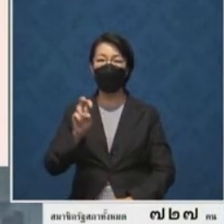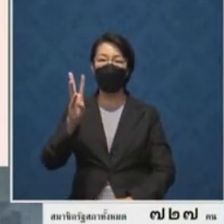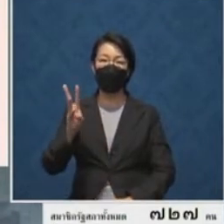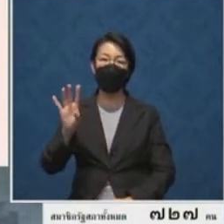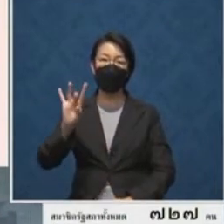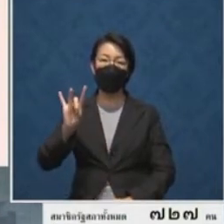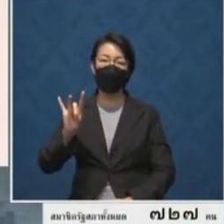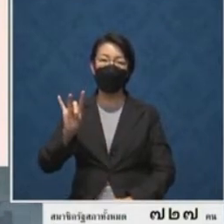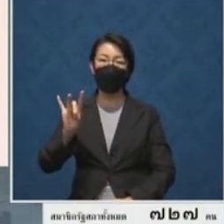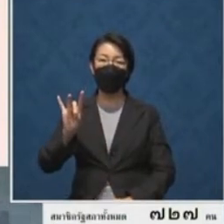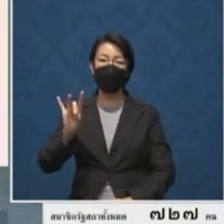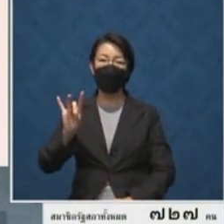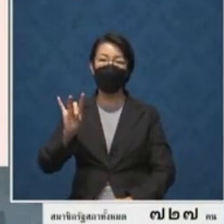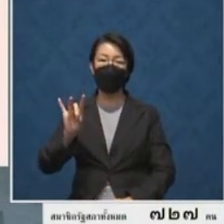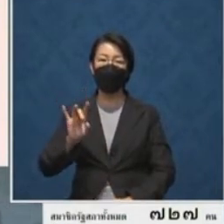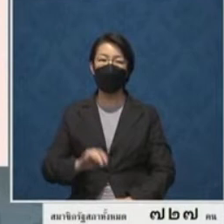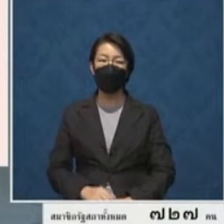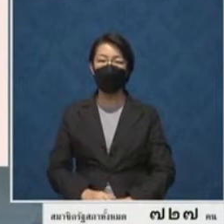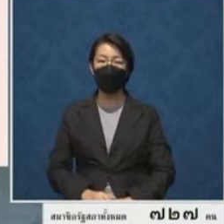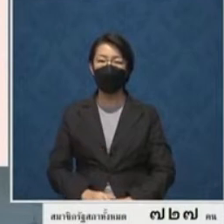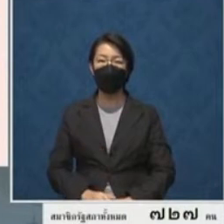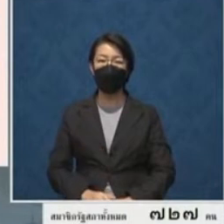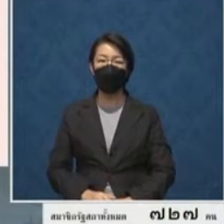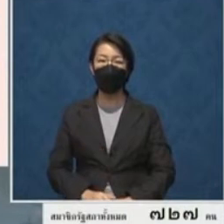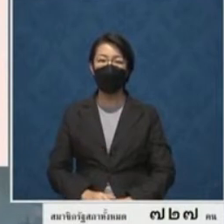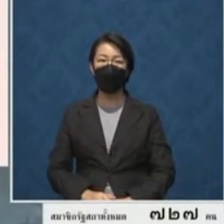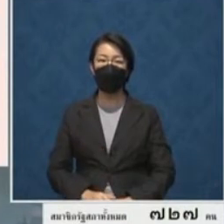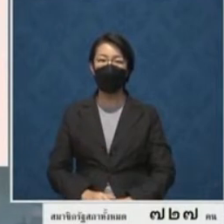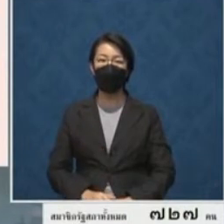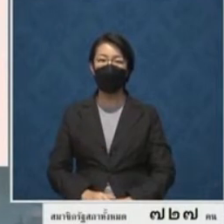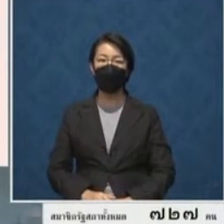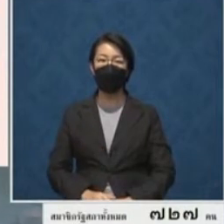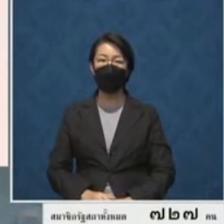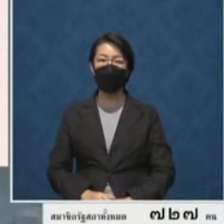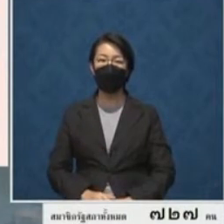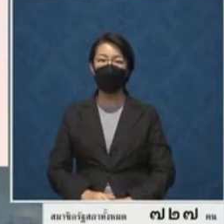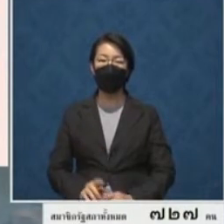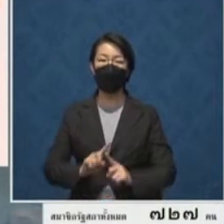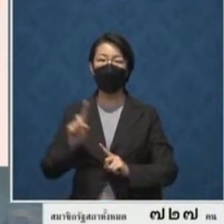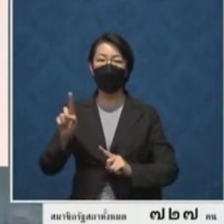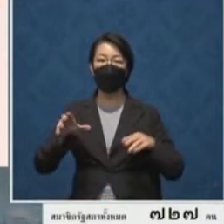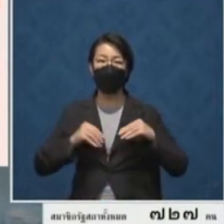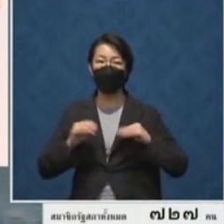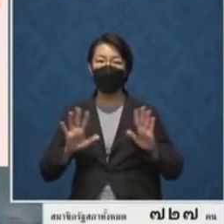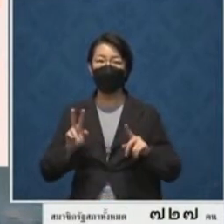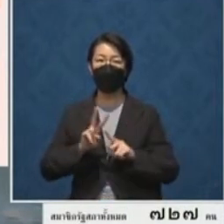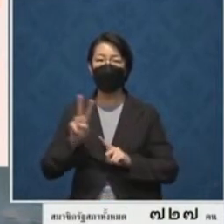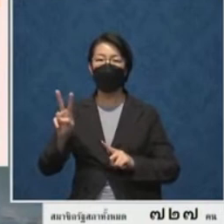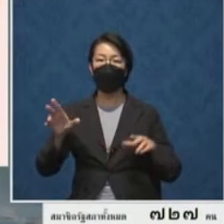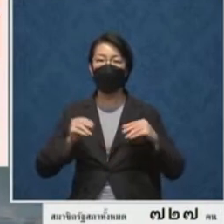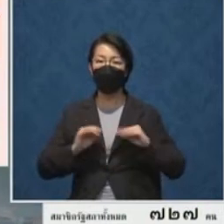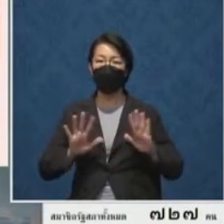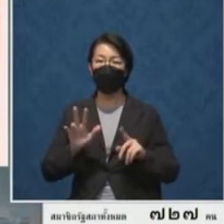ธนพัฒน ์ดิฉันใส่เลือดทหารแรงค่ะ1ไม่รับหลักการ2ไม่รับหลักการ3